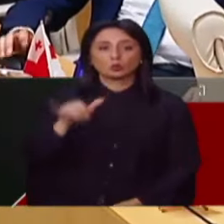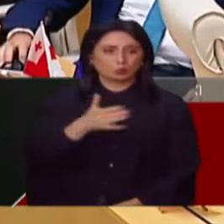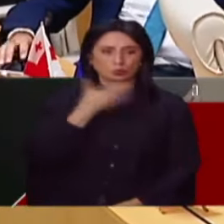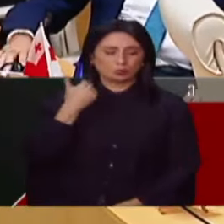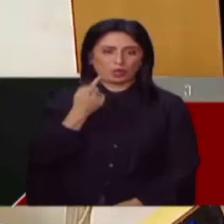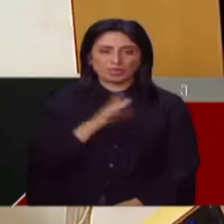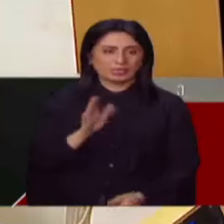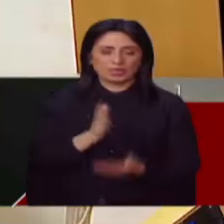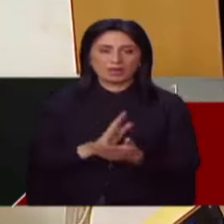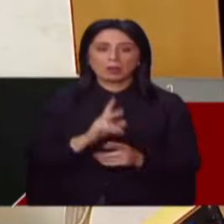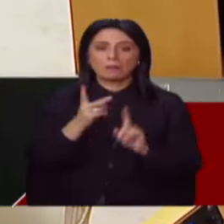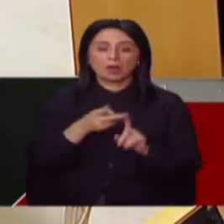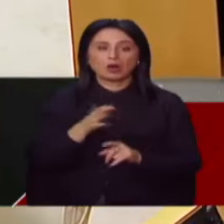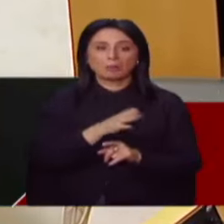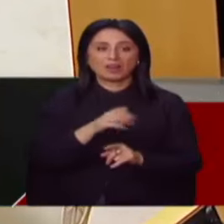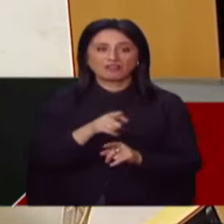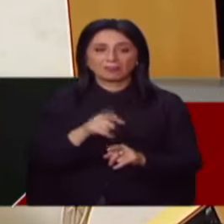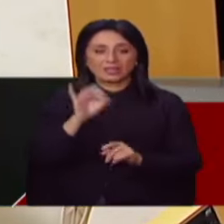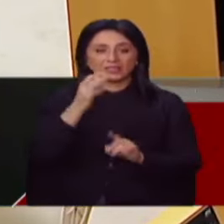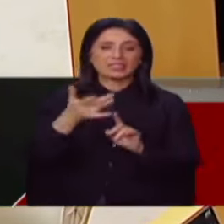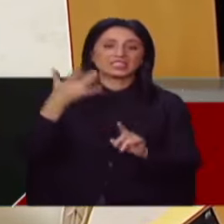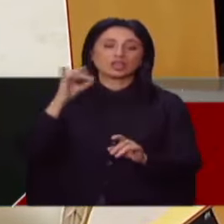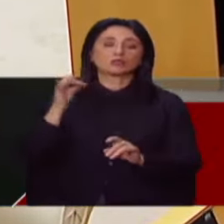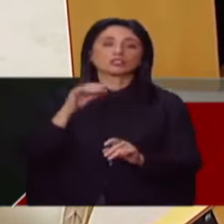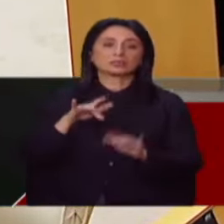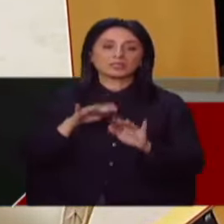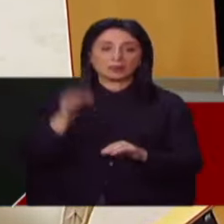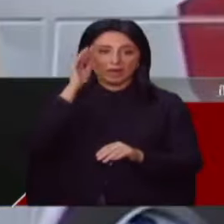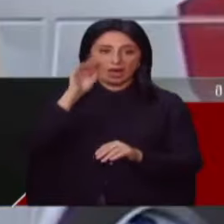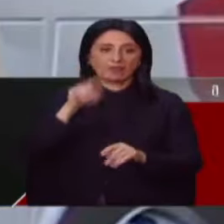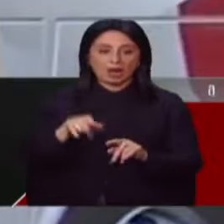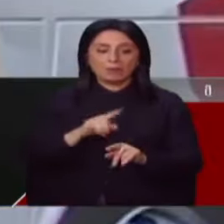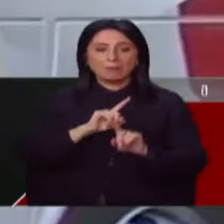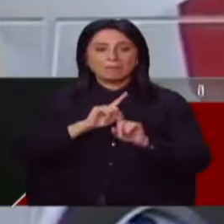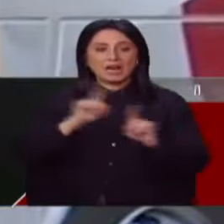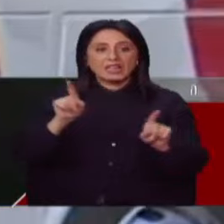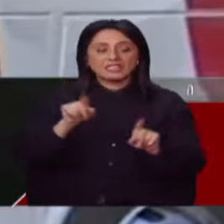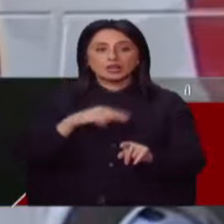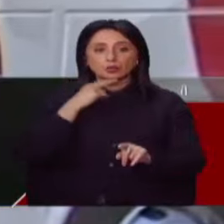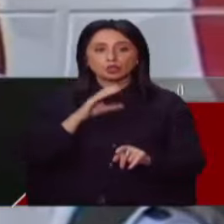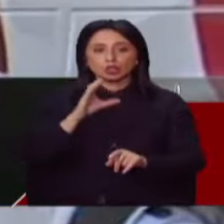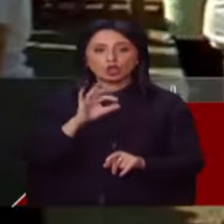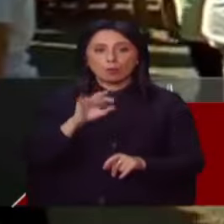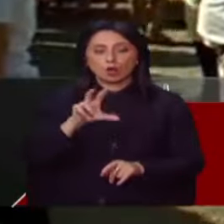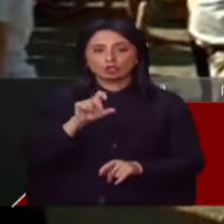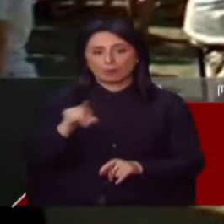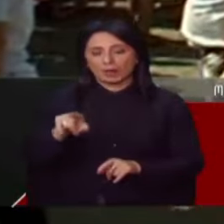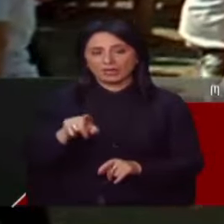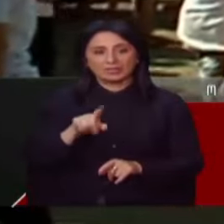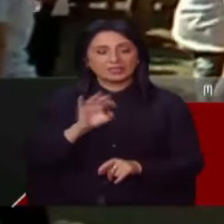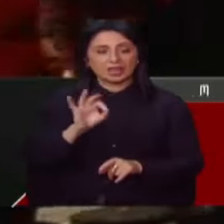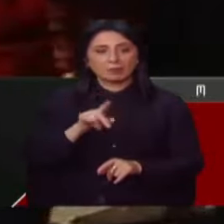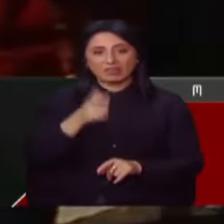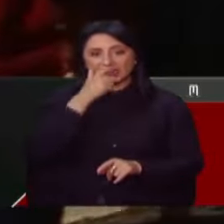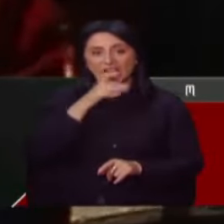არც ერთი არ არის, მეორე მხრივ კი მათ წარსულ საქმიანობას ახსენებენ. ამ მხრივ განსაკუთრებულ აქცენტს სოფო ჯაფარიძეზე აკეთებენ,